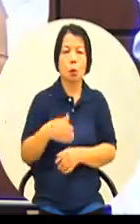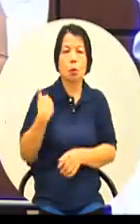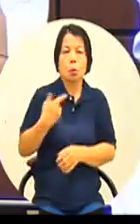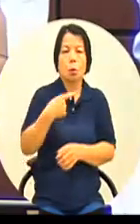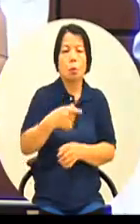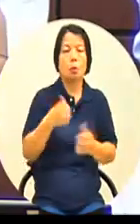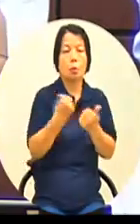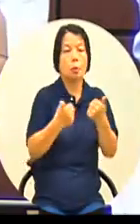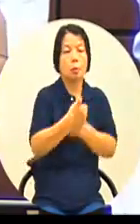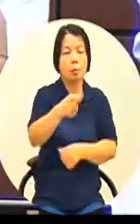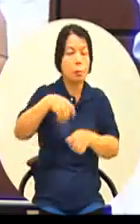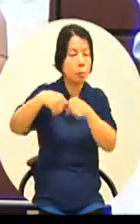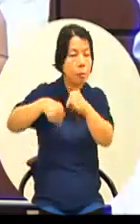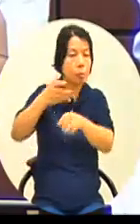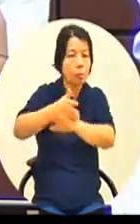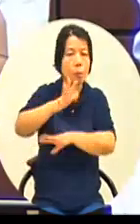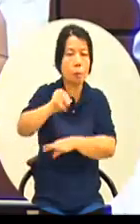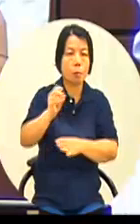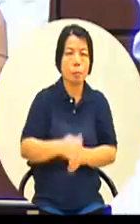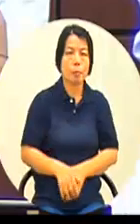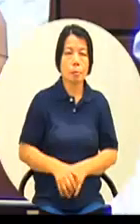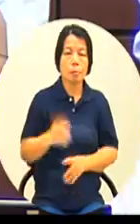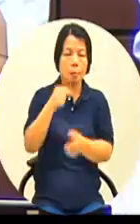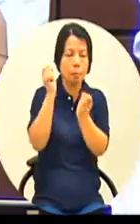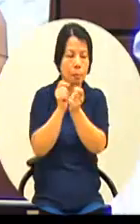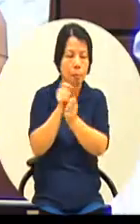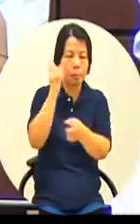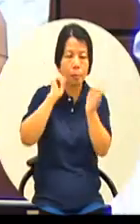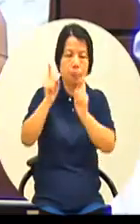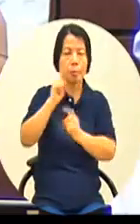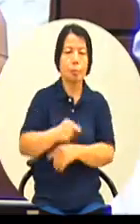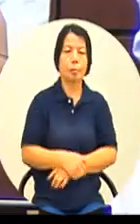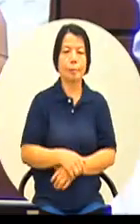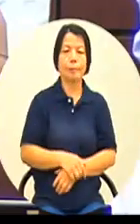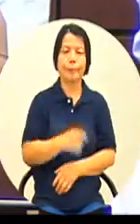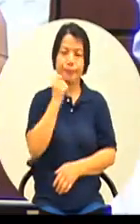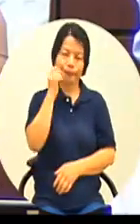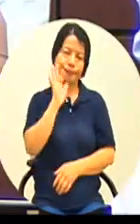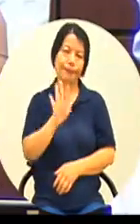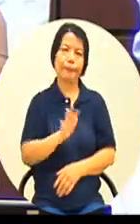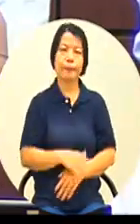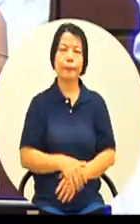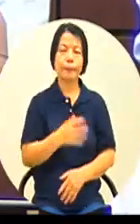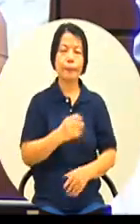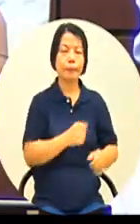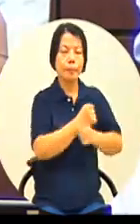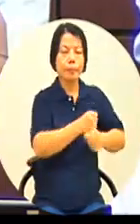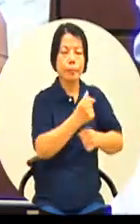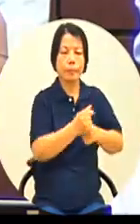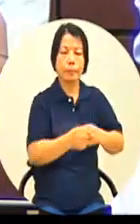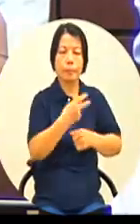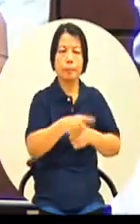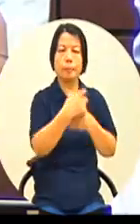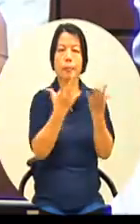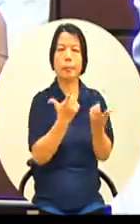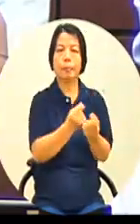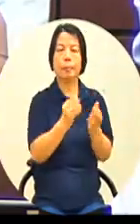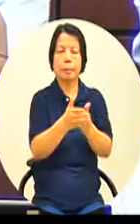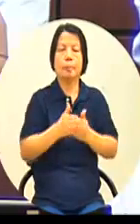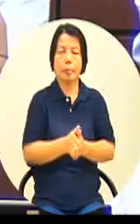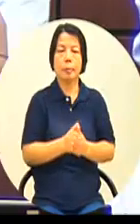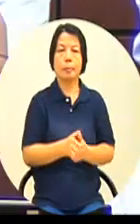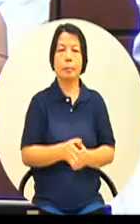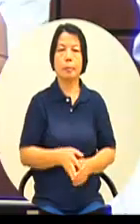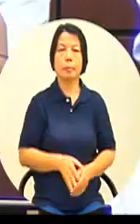骑无吼。迄、那个所在骑脚踏车，伫迄里附近佚佗，嘛是足好耍诶吼。所以我感觉博尔这个所在，我们也可以去 promote